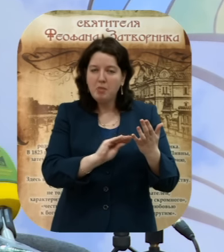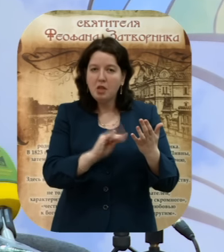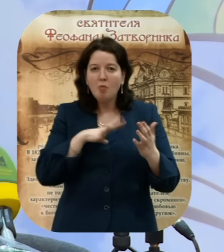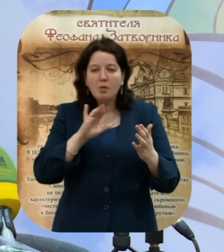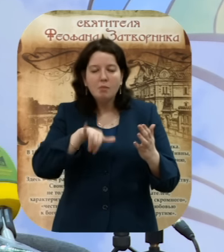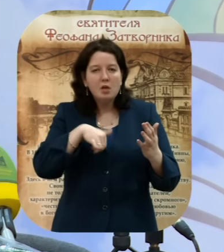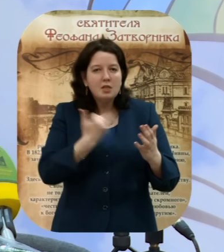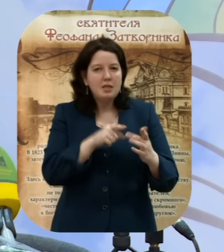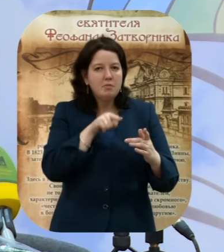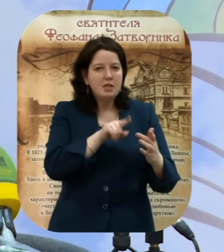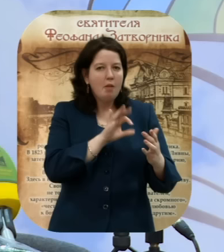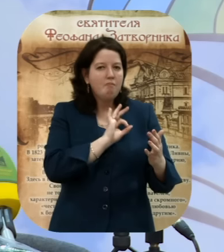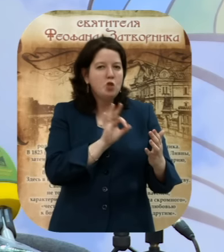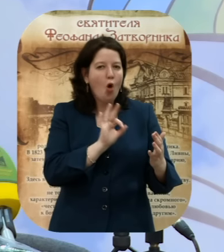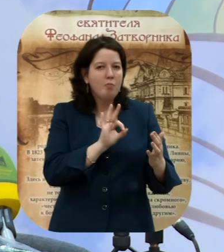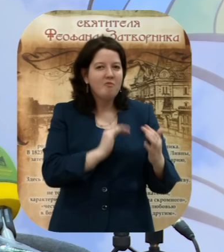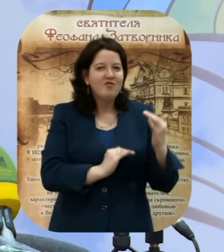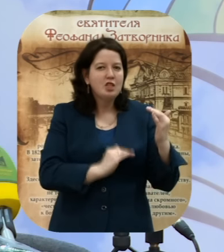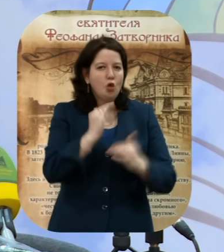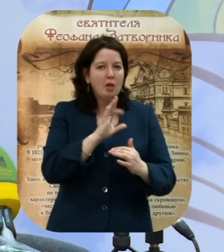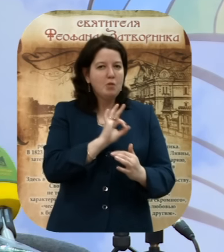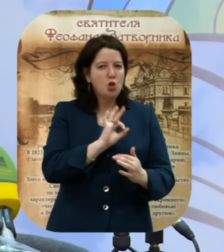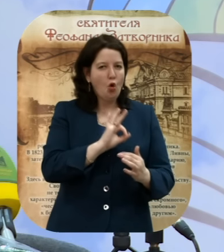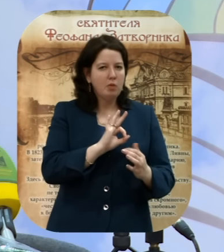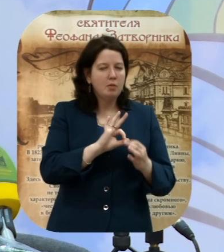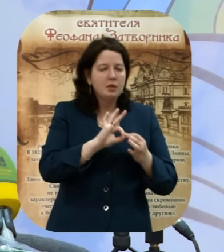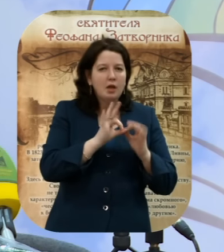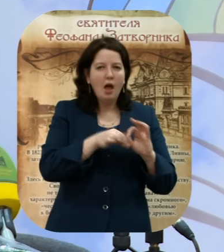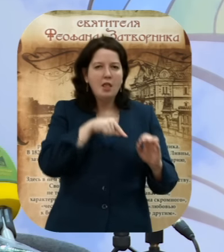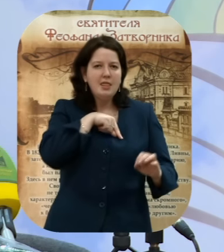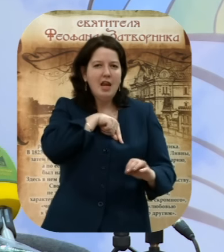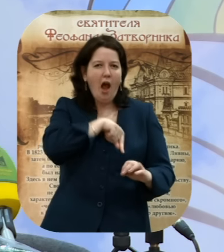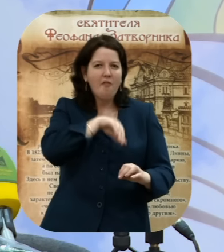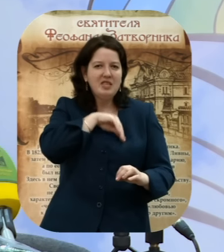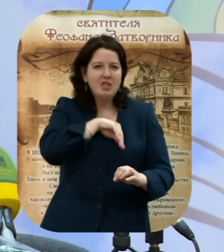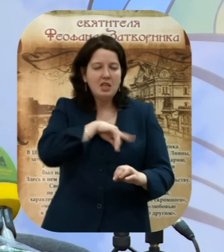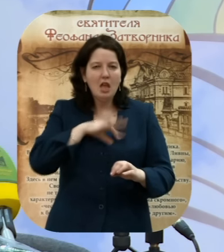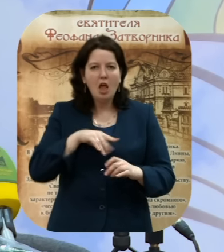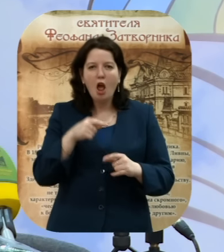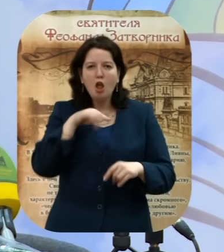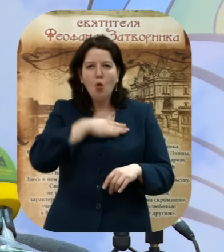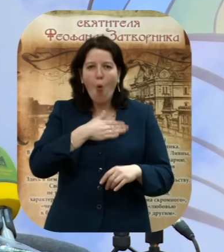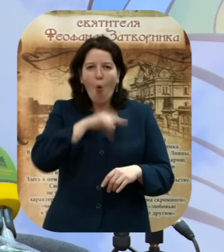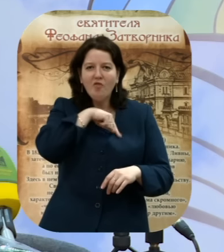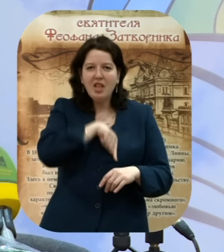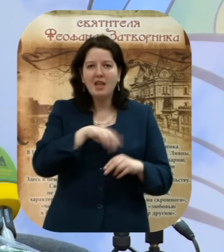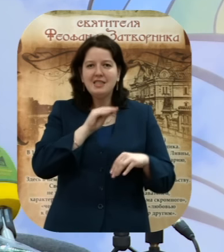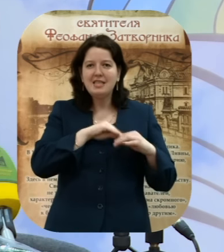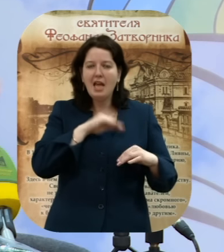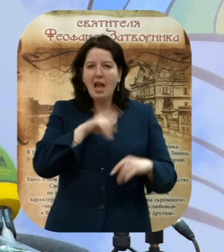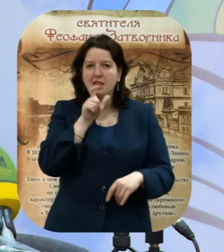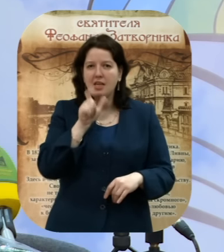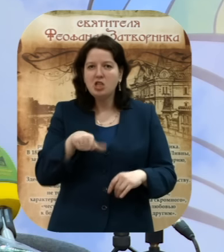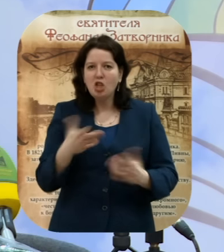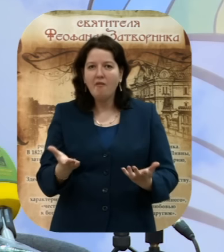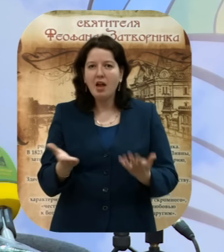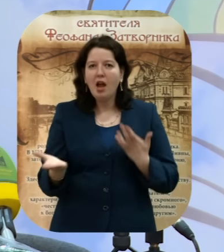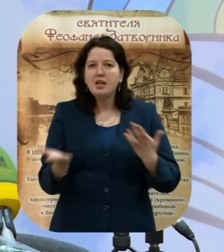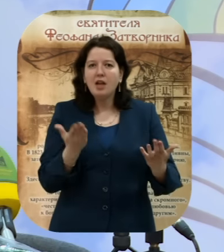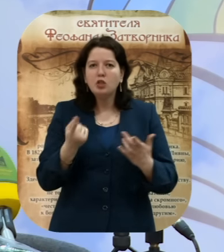нормам, высоким нормам, я бы сказал, нравственности, духовного состояния человека, к которым